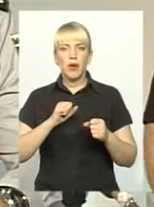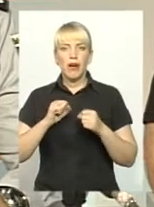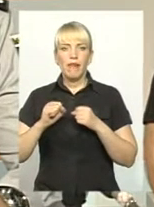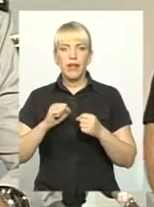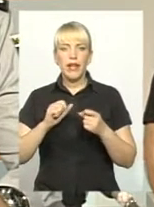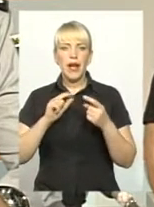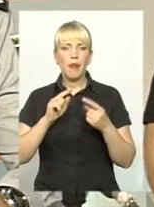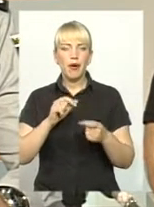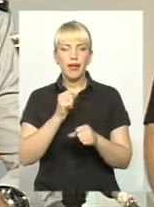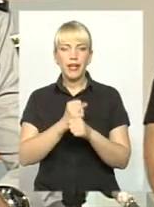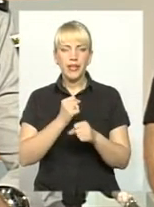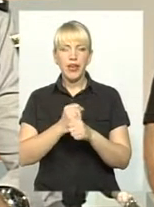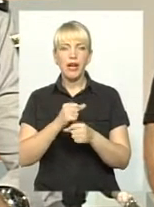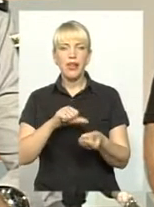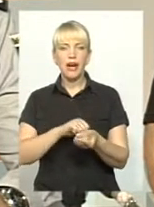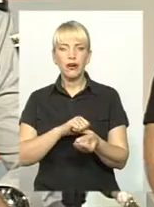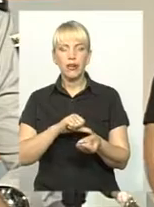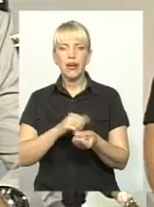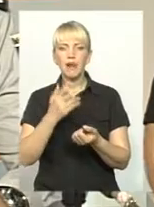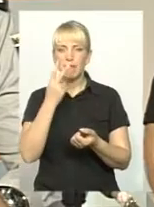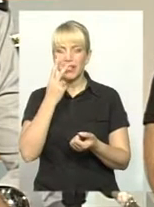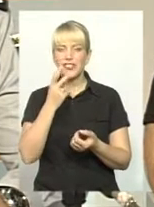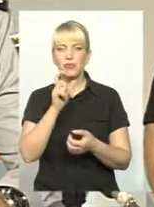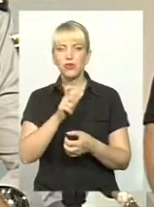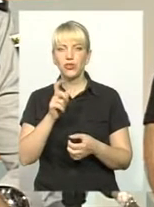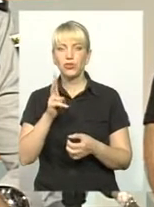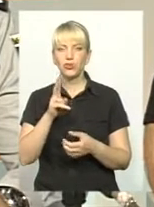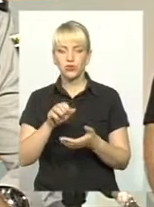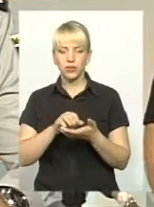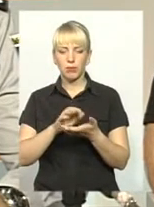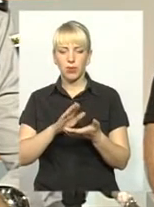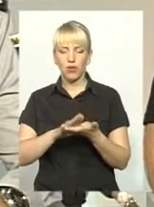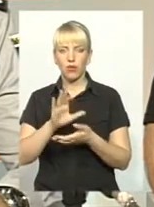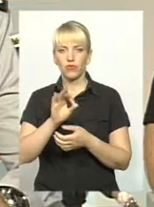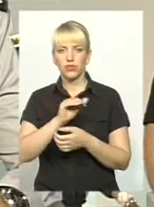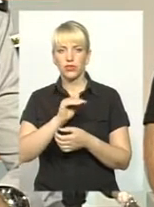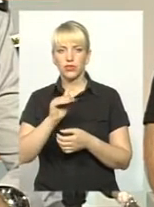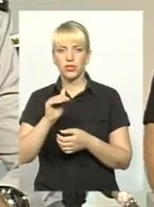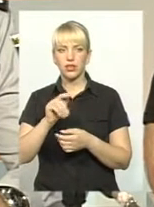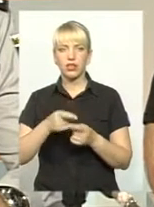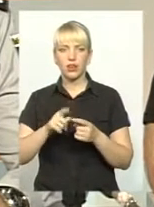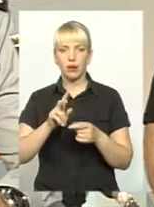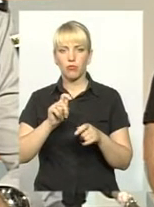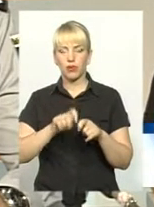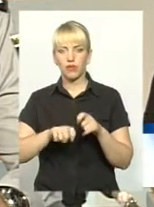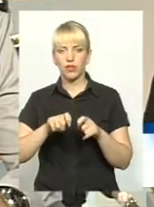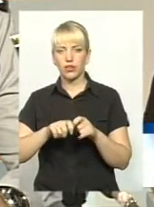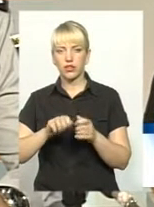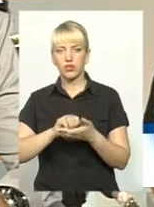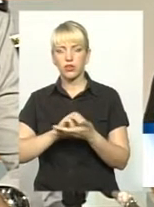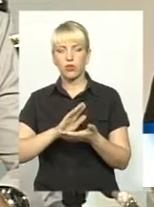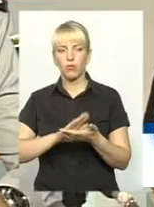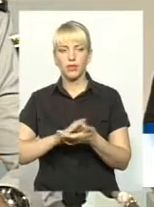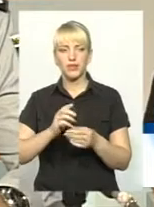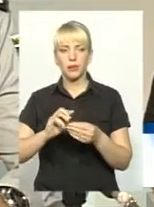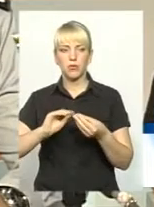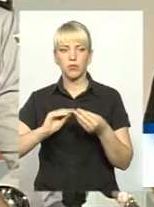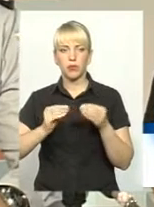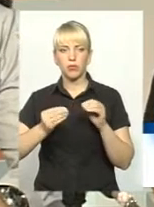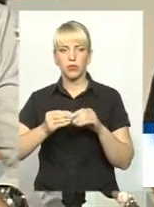бачимо кількість осіб, які стоять офіційно на профілактичних обліках. І ця проблематика, вона дуже